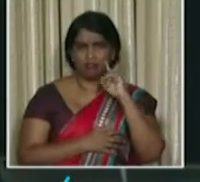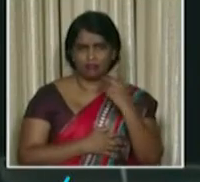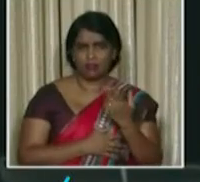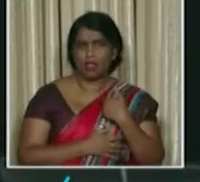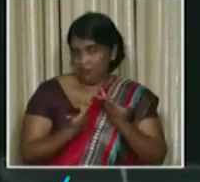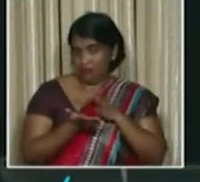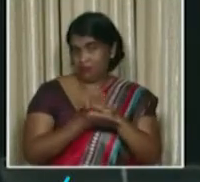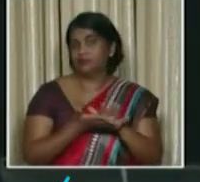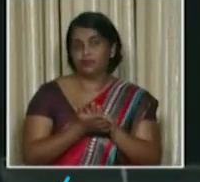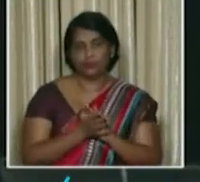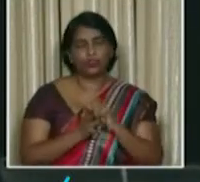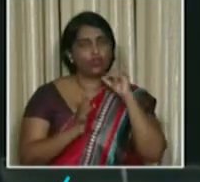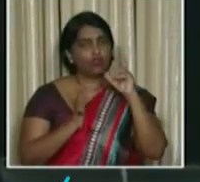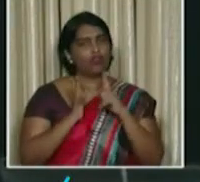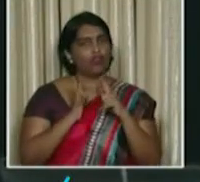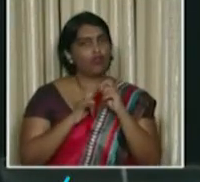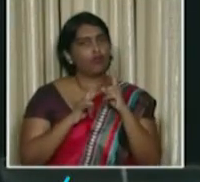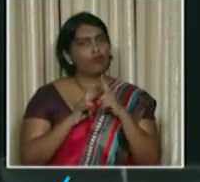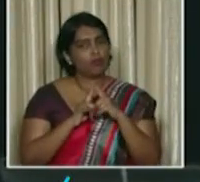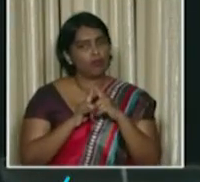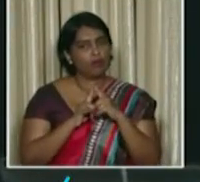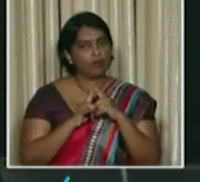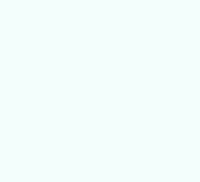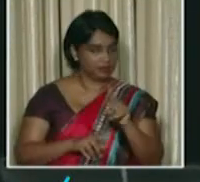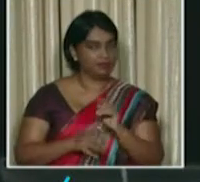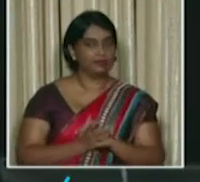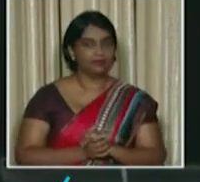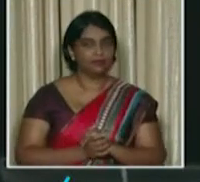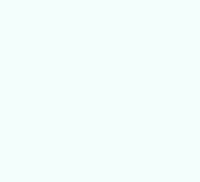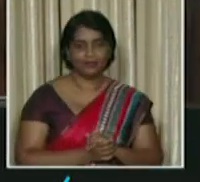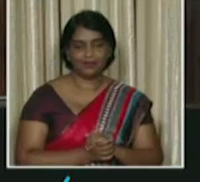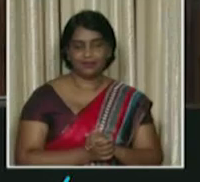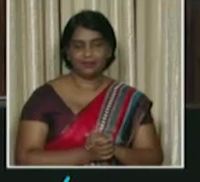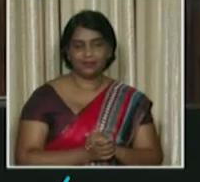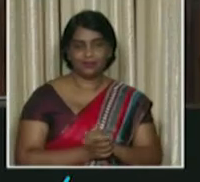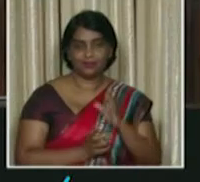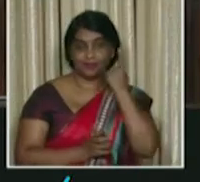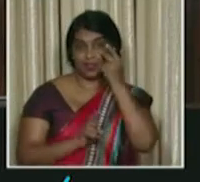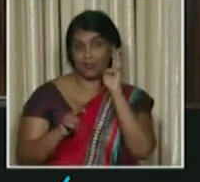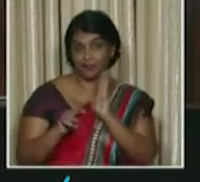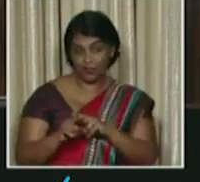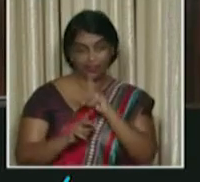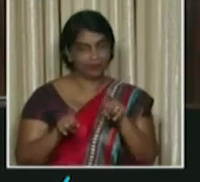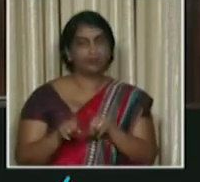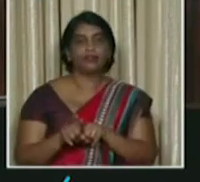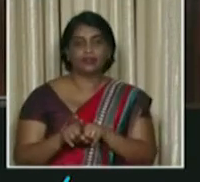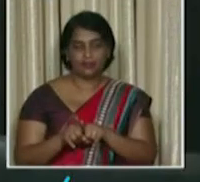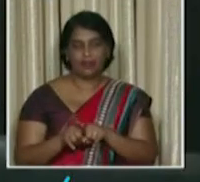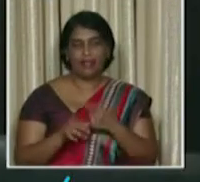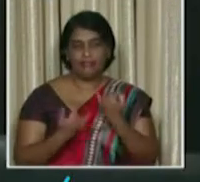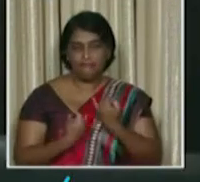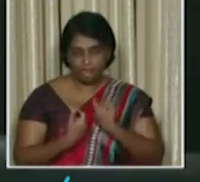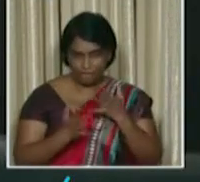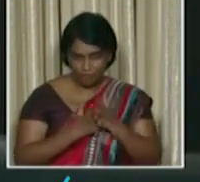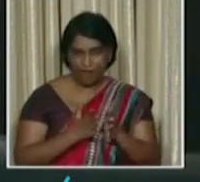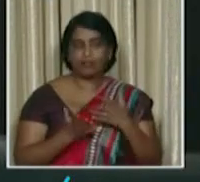අපට ඇහිච්ච විදිය කෝප් කමිටුව කියන එක වෙනුවට කියුනේ ෆෝක් කමිටුව කියලා ස්තුතියි උගත් මිත්‍රතුමා සඳහන් කළ පරිදි වැරද්දක් වුණා